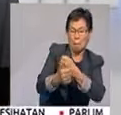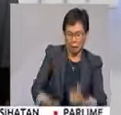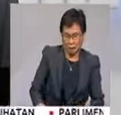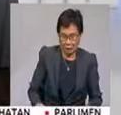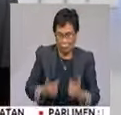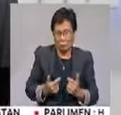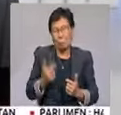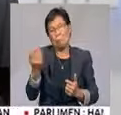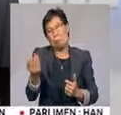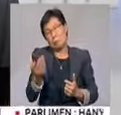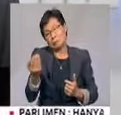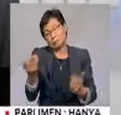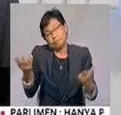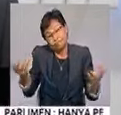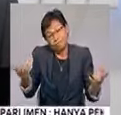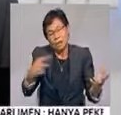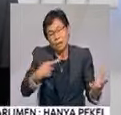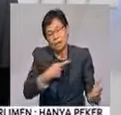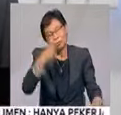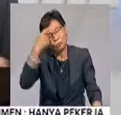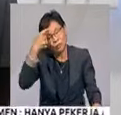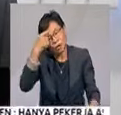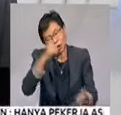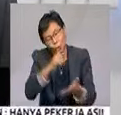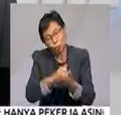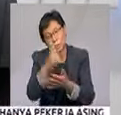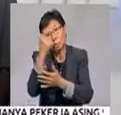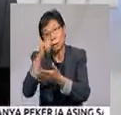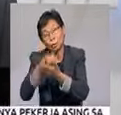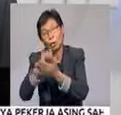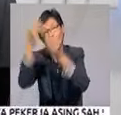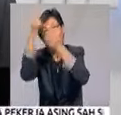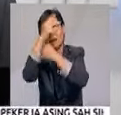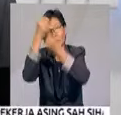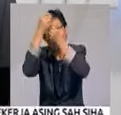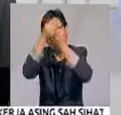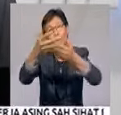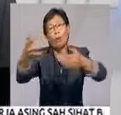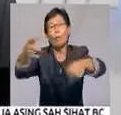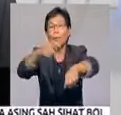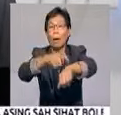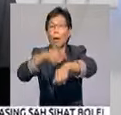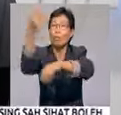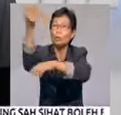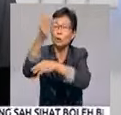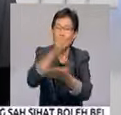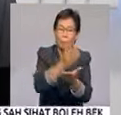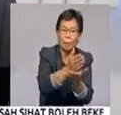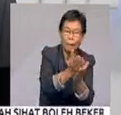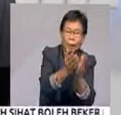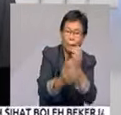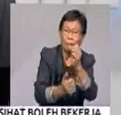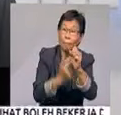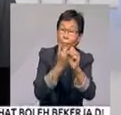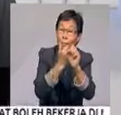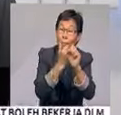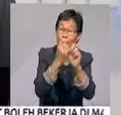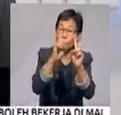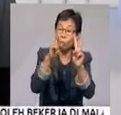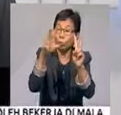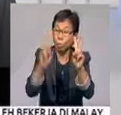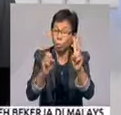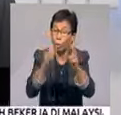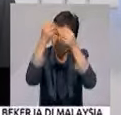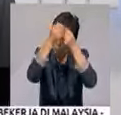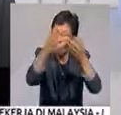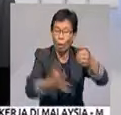yang biasa, maka itu kita fikirkan. Sebab itu kerajaan mengumumkan dalam ucapan belanjawan pun, kita akan